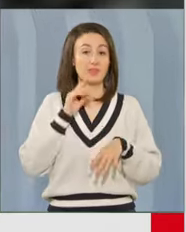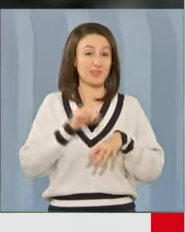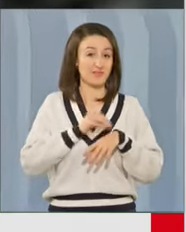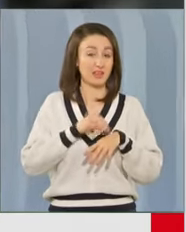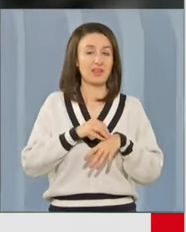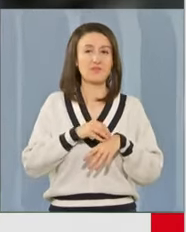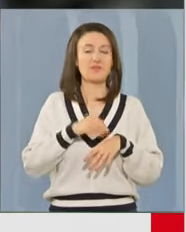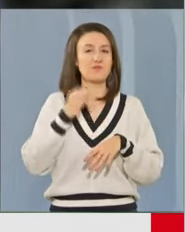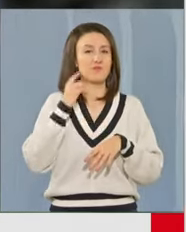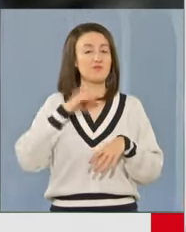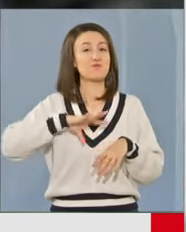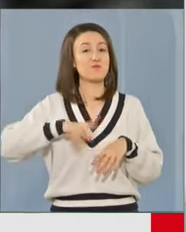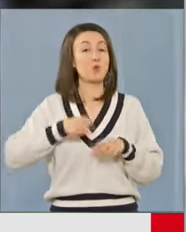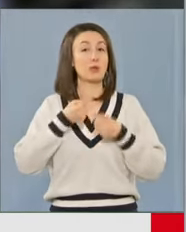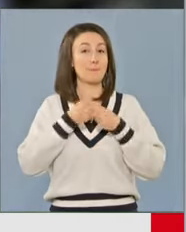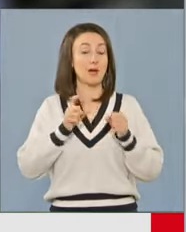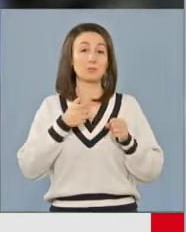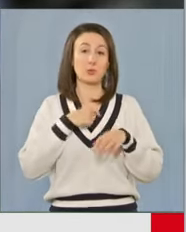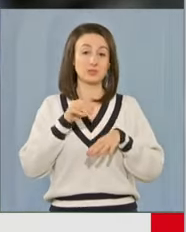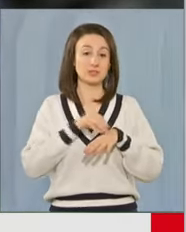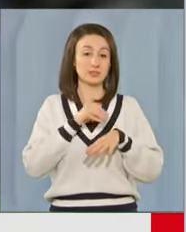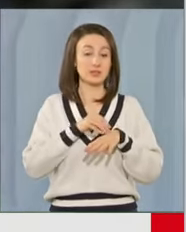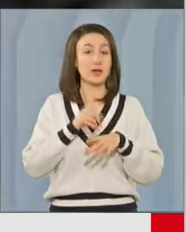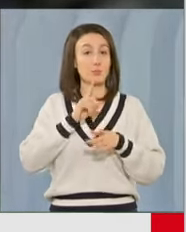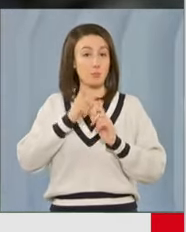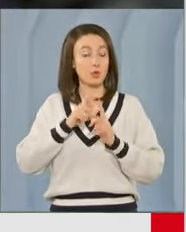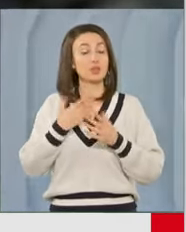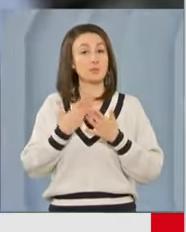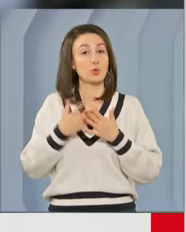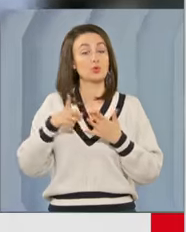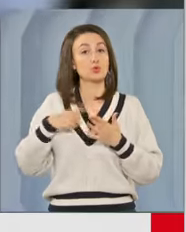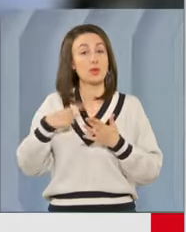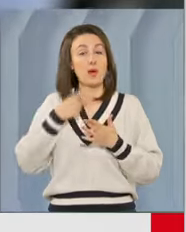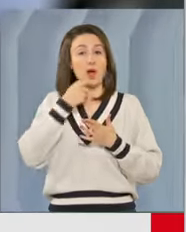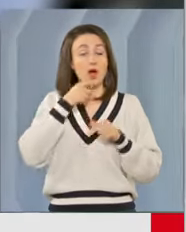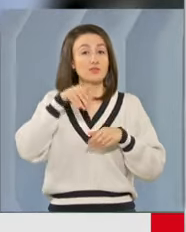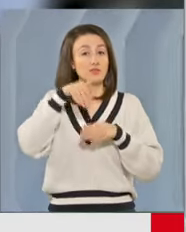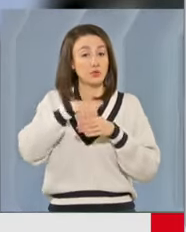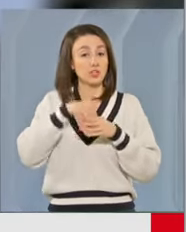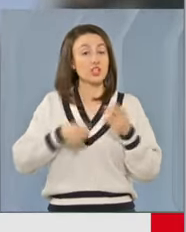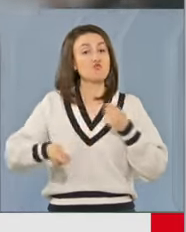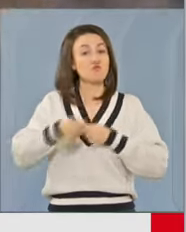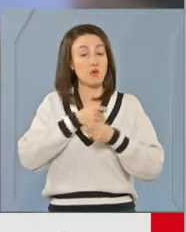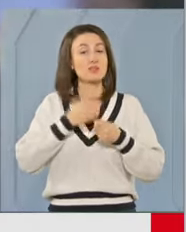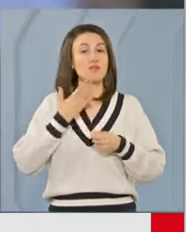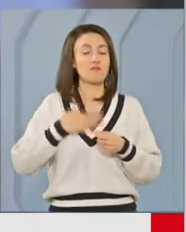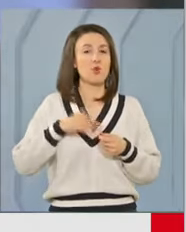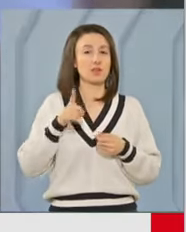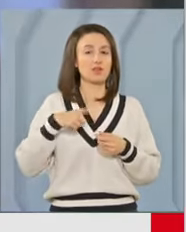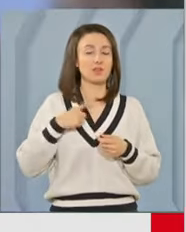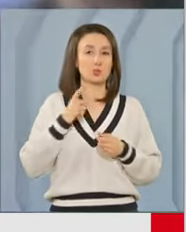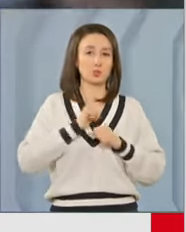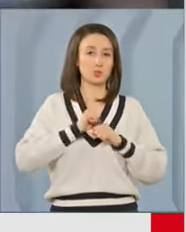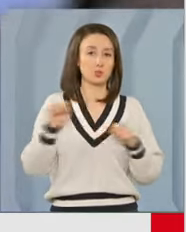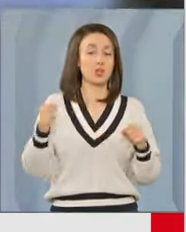bancare însă pot apărea efecte și la nivel politic pentru că suntem în an electoral iar influențele se doresc a fi